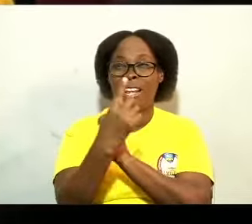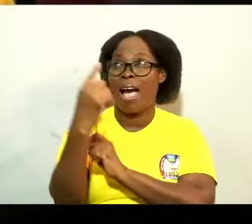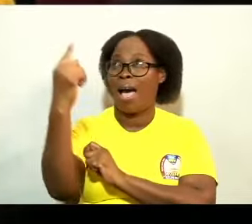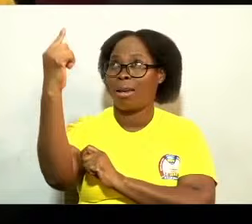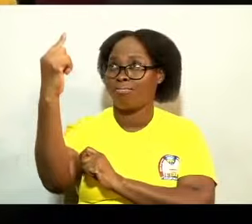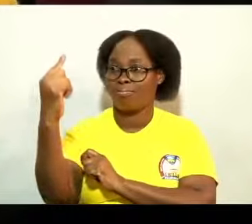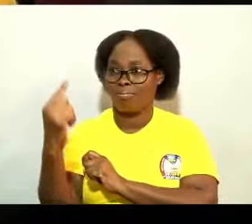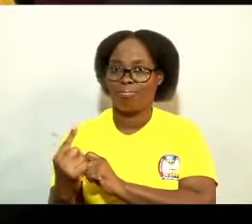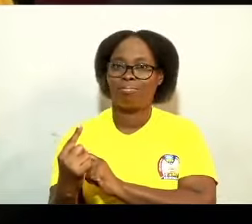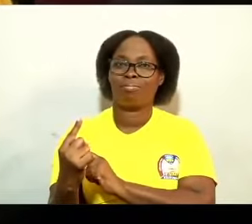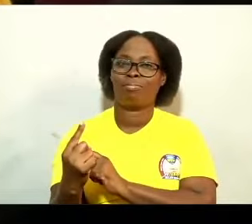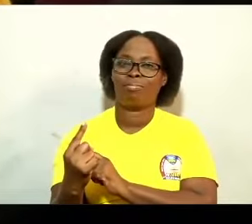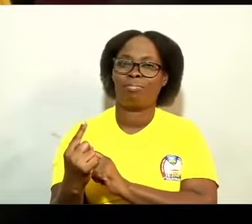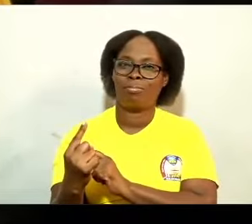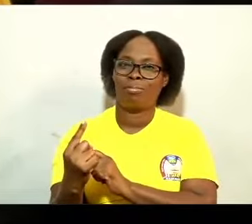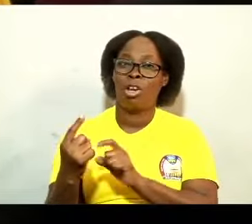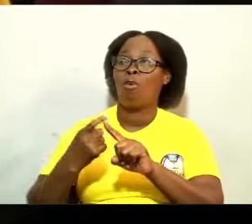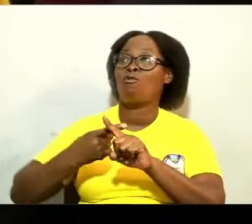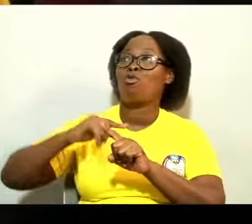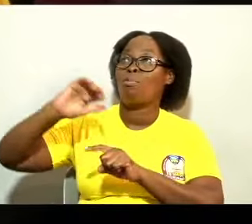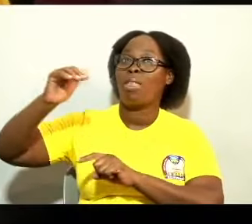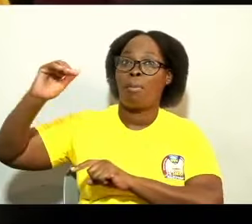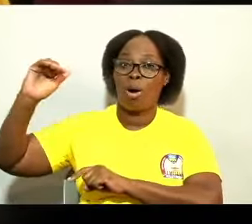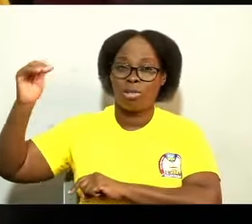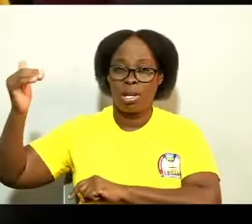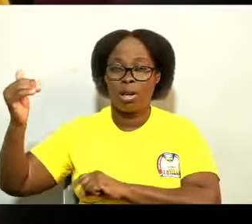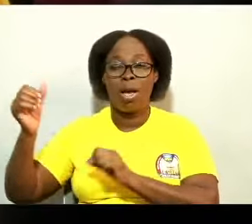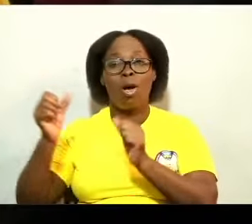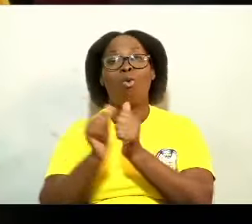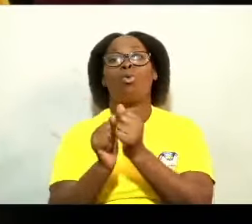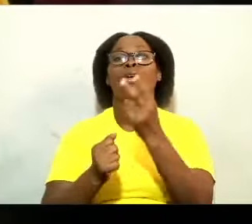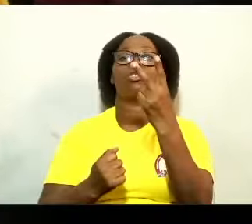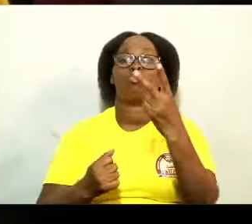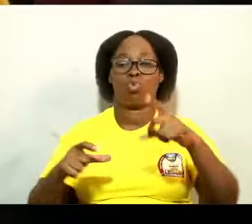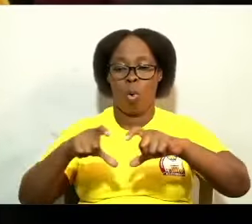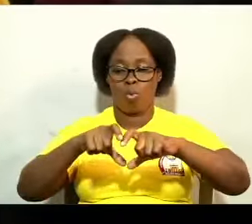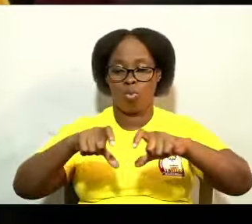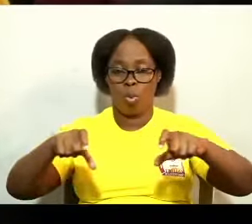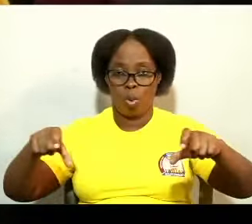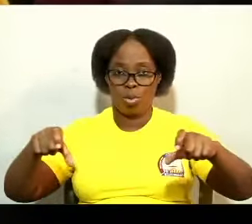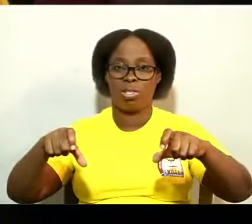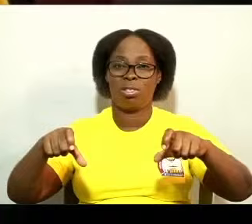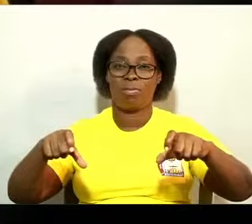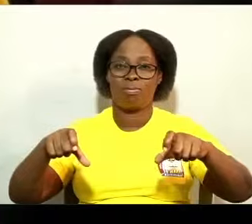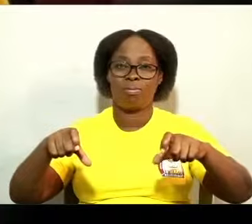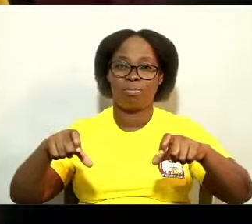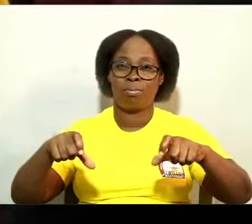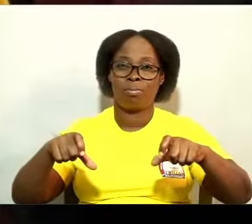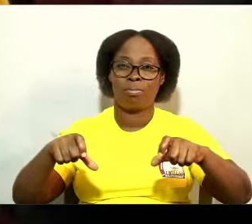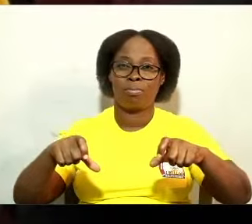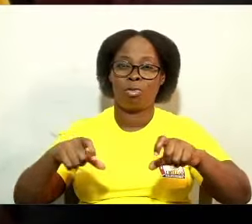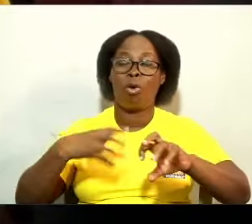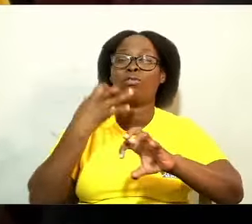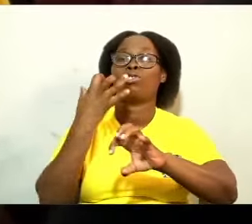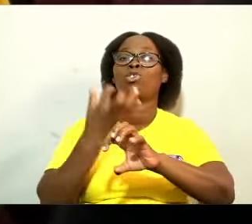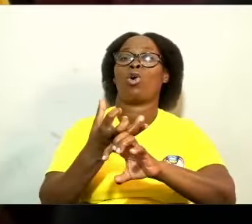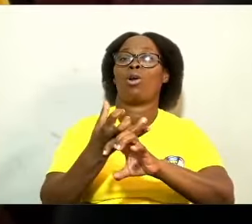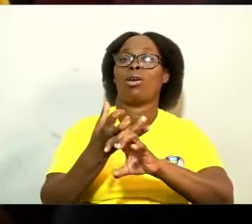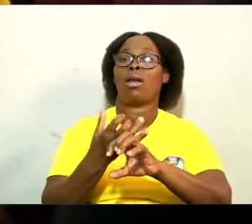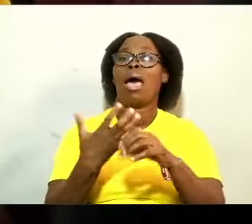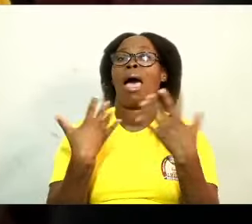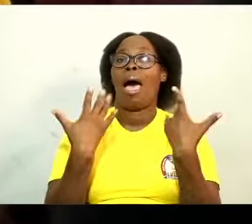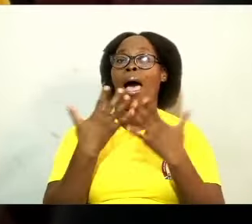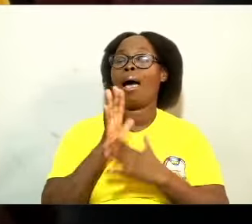akashuka katika mlima, na zile mbao mbili za mawe